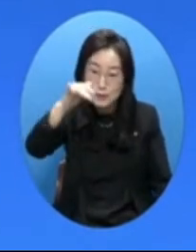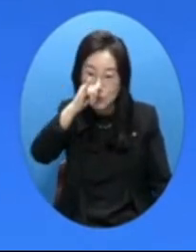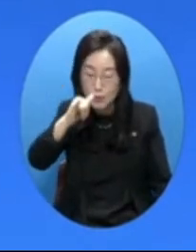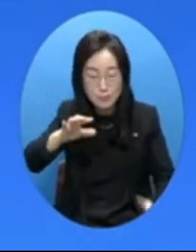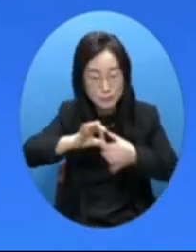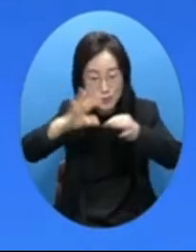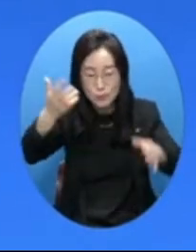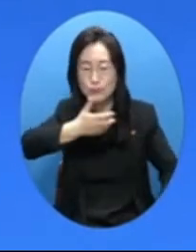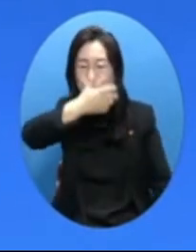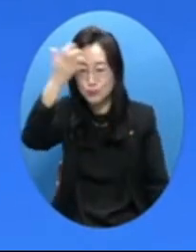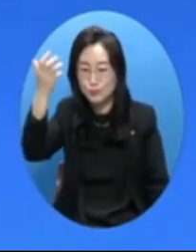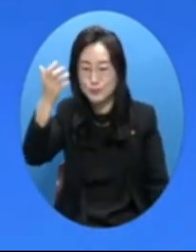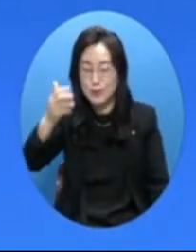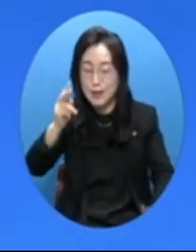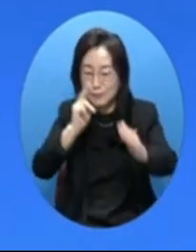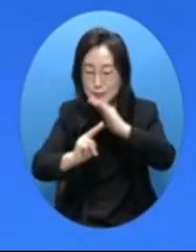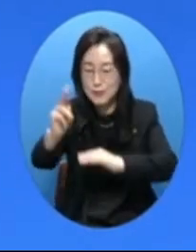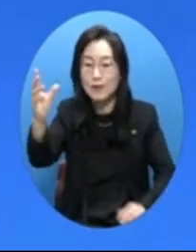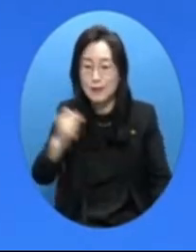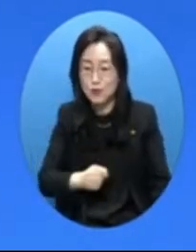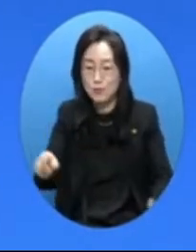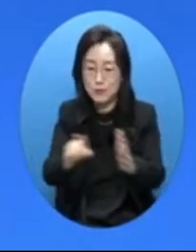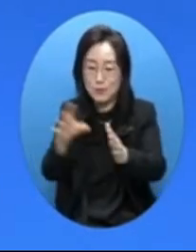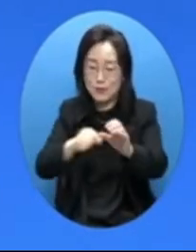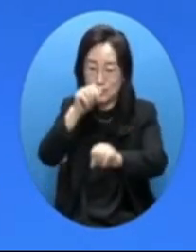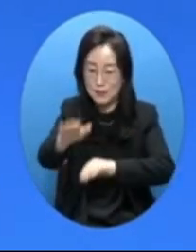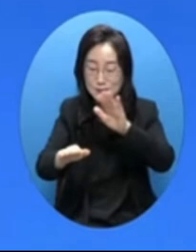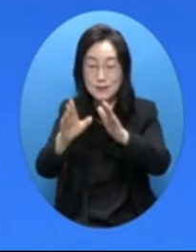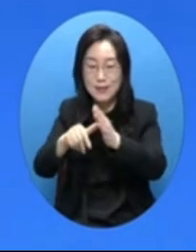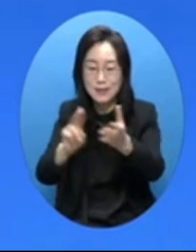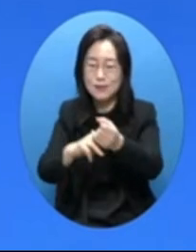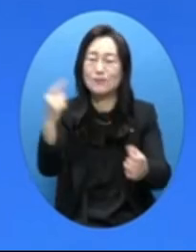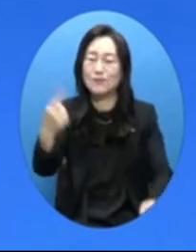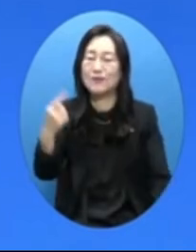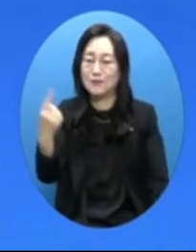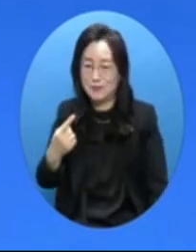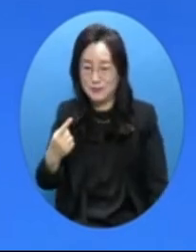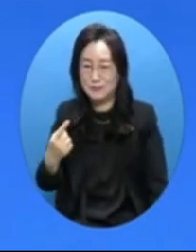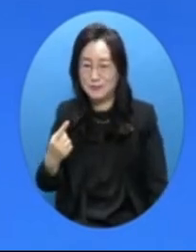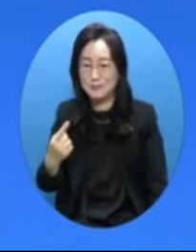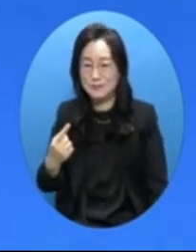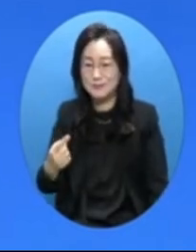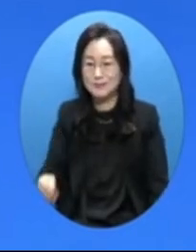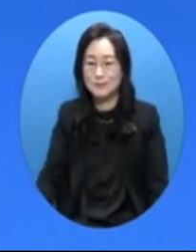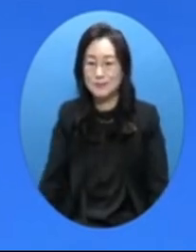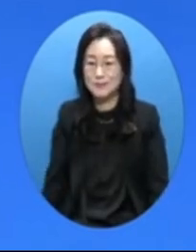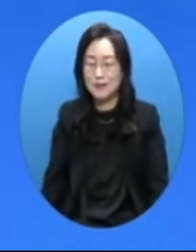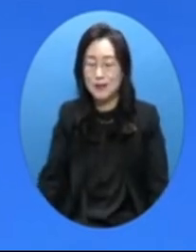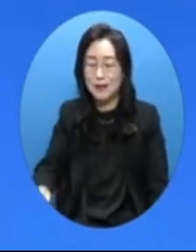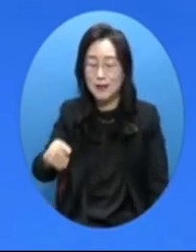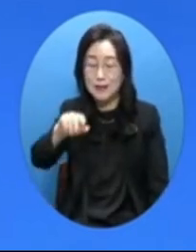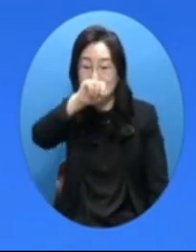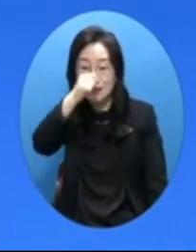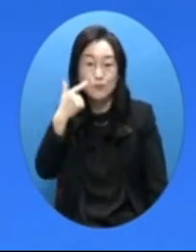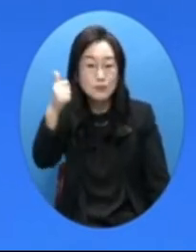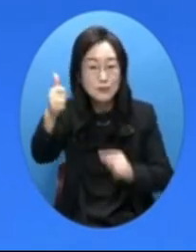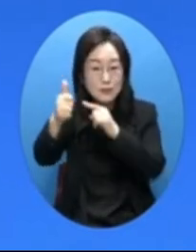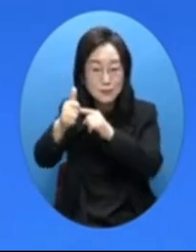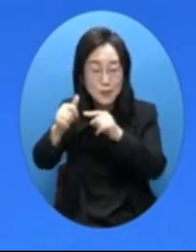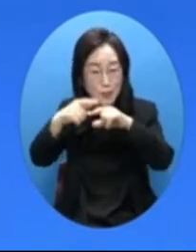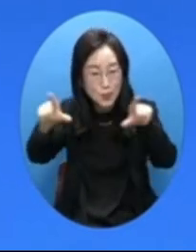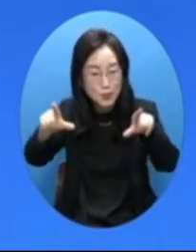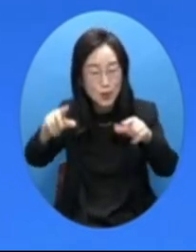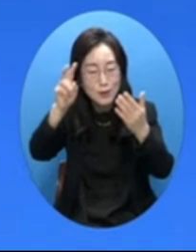꿈과 비전을 가지고 믿음으로 나갈 때 기적은 일어날 것입니다 마린도 김 목사가 늘